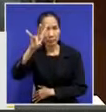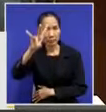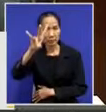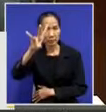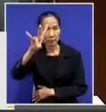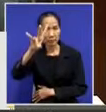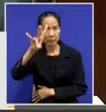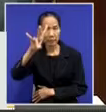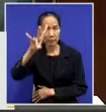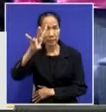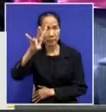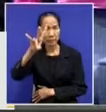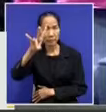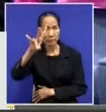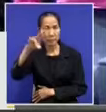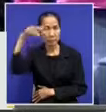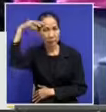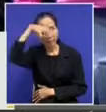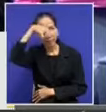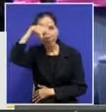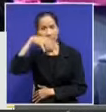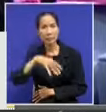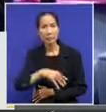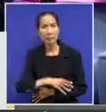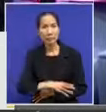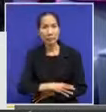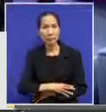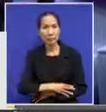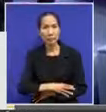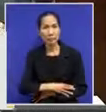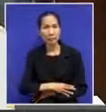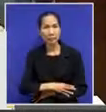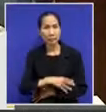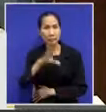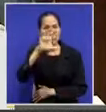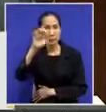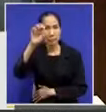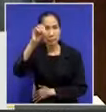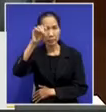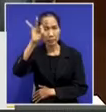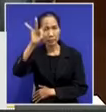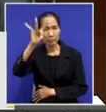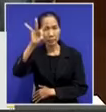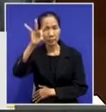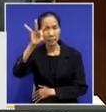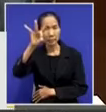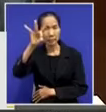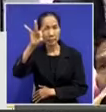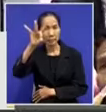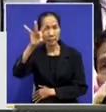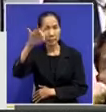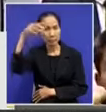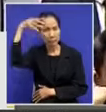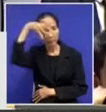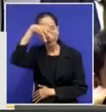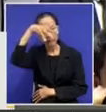ามกิจเลิศไพโรจน ์นายธนาธรจึงรุ่งเรืองกิจครับ 558นายสงวนพงมณี ธน